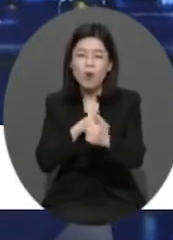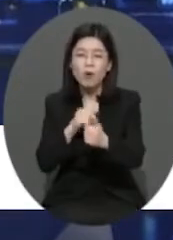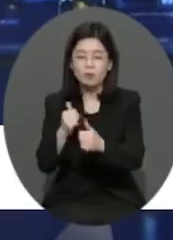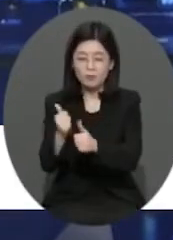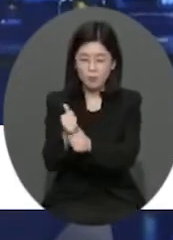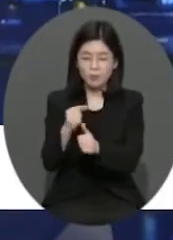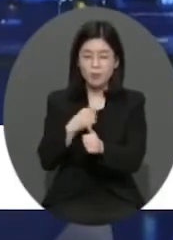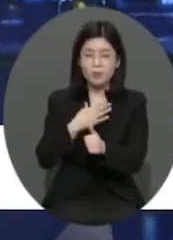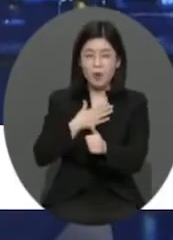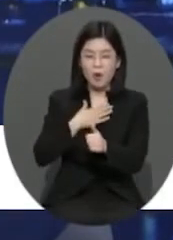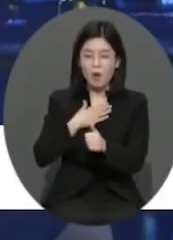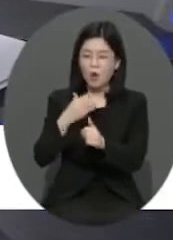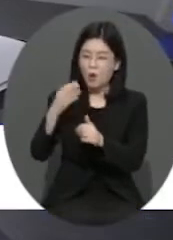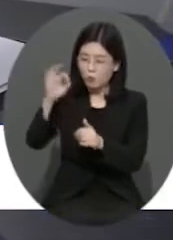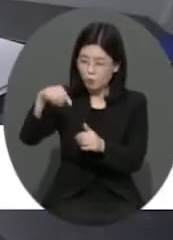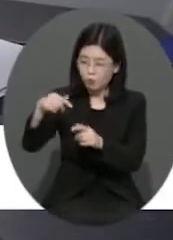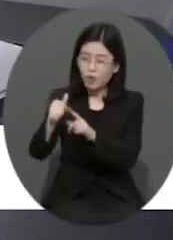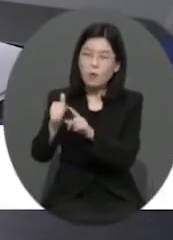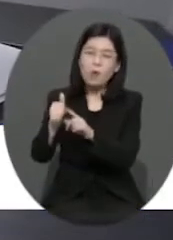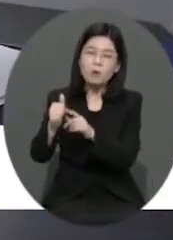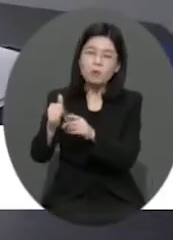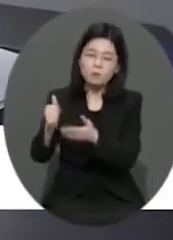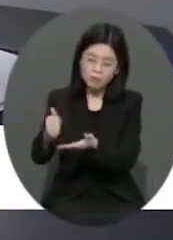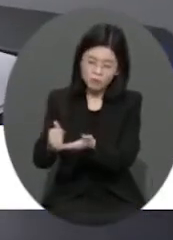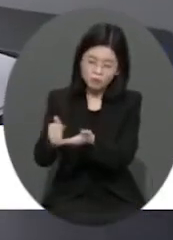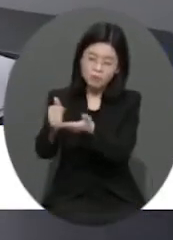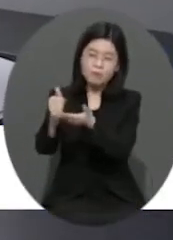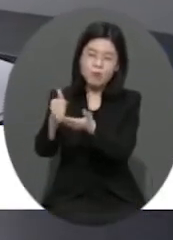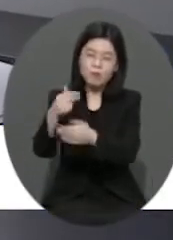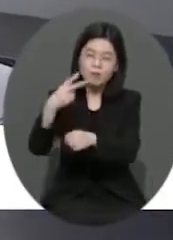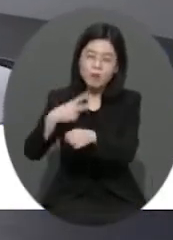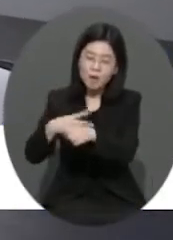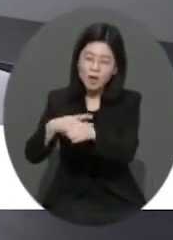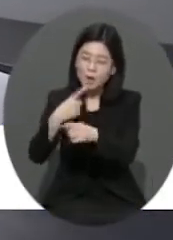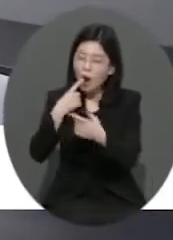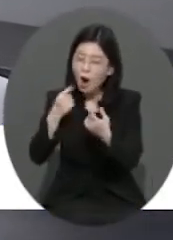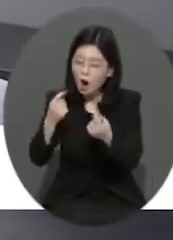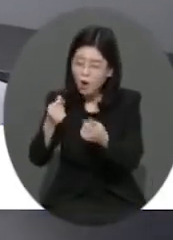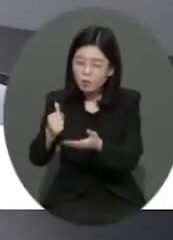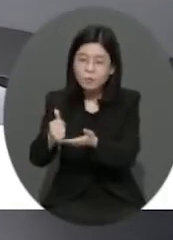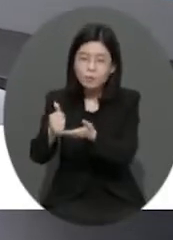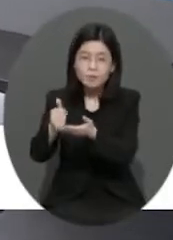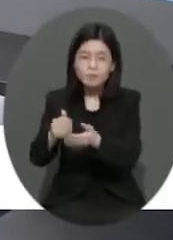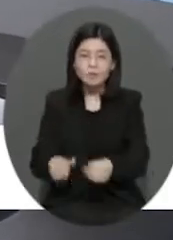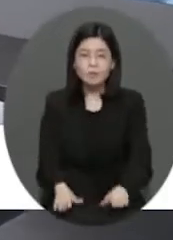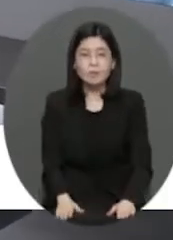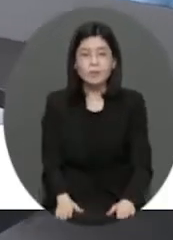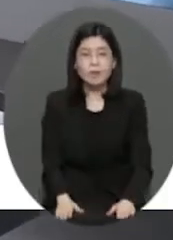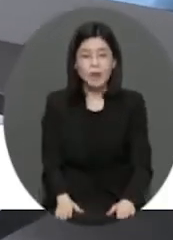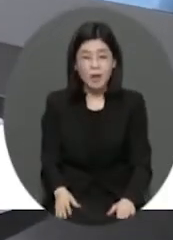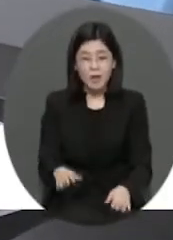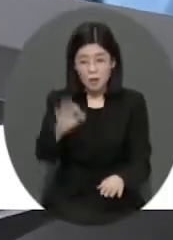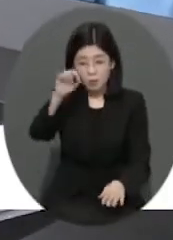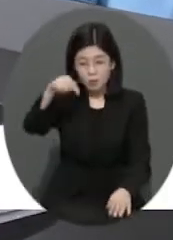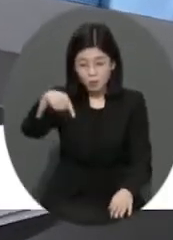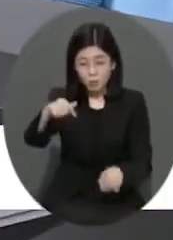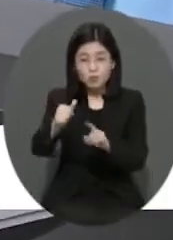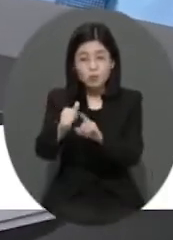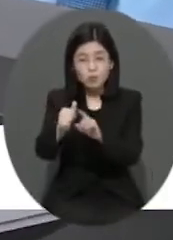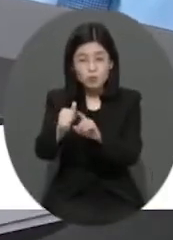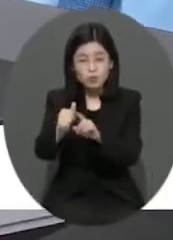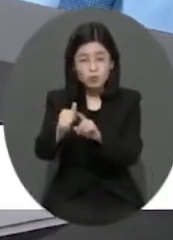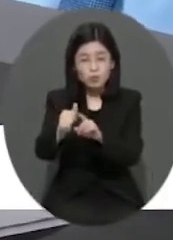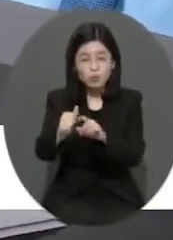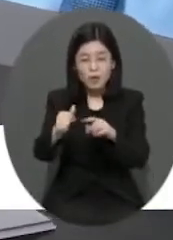아 그리고 이 문제가 불거졌던 당시의 어 관련된 시 에서도 그렇고 여러 언론에서도 이 부분에 대해서는 아니다 란